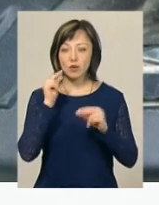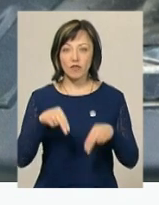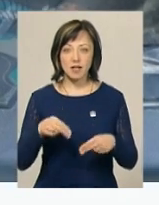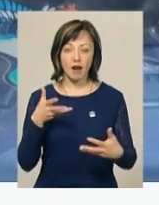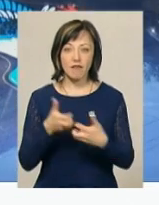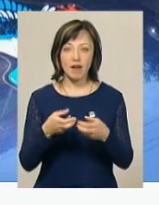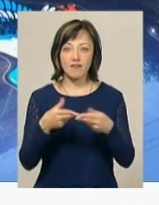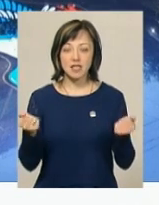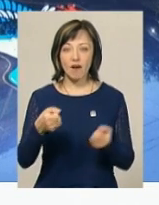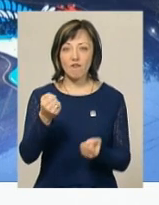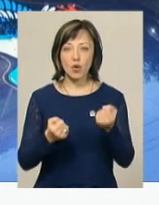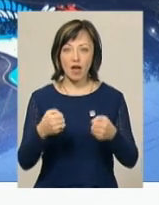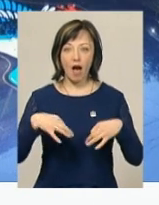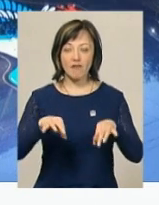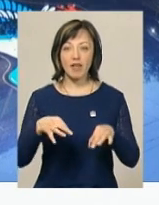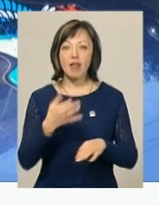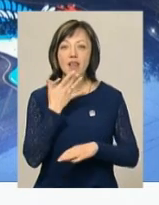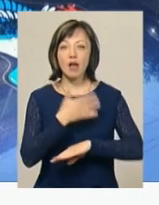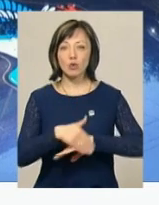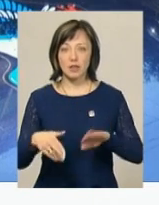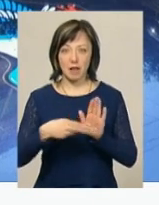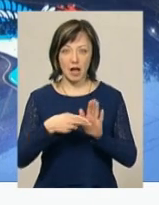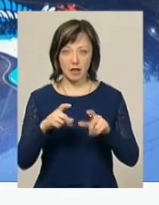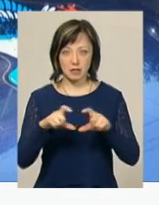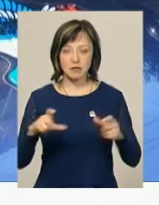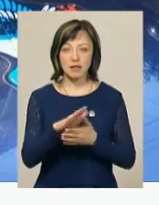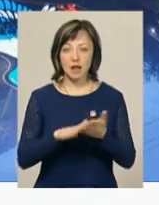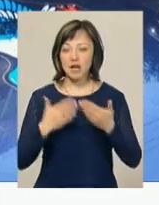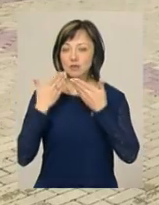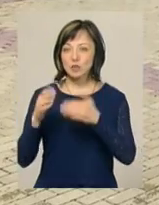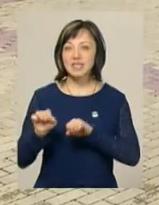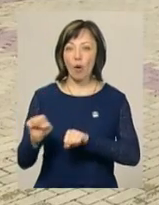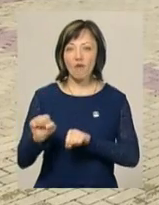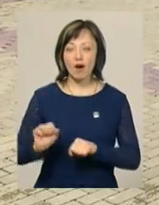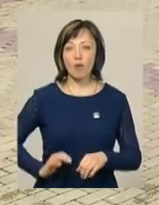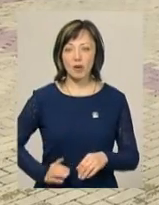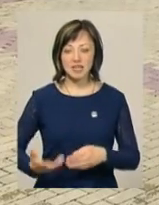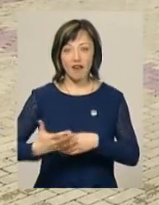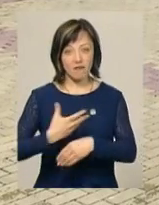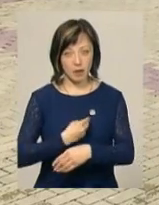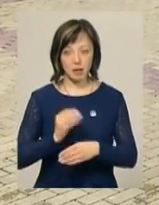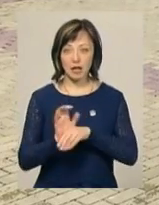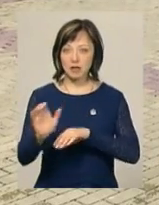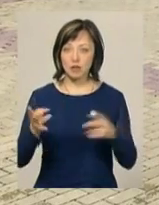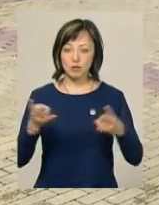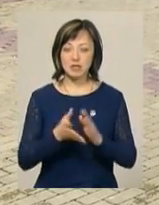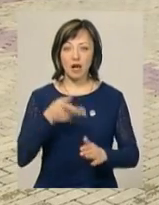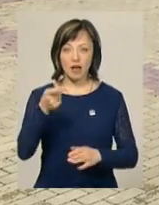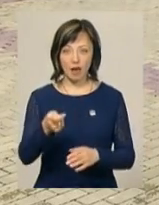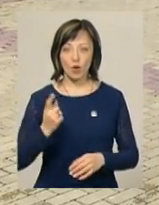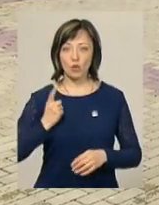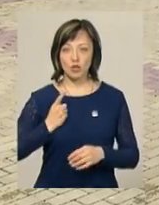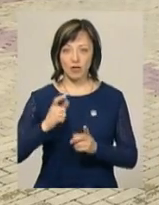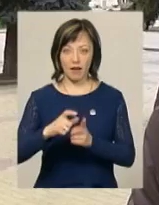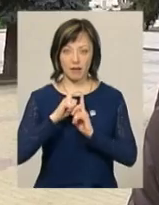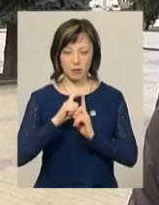аварії визнали водія автівки на іноземній реєстрації. Далі Юрій звернувся до страхової компанії за виплатою, надіслав необхідну заяву та очікував